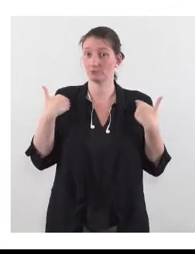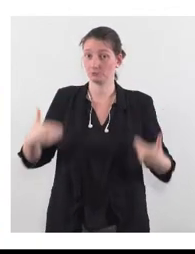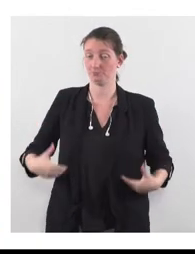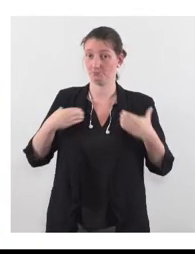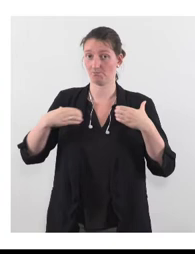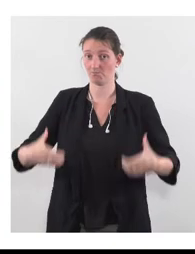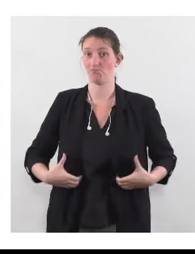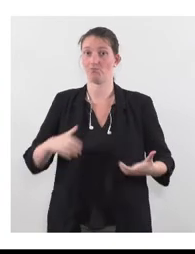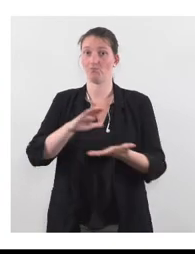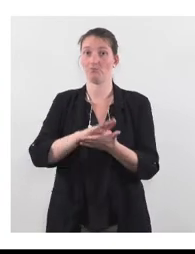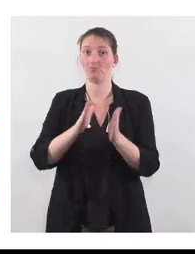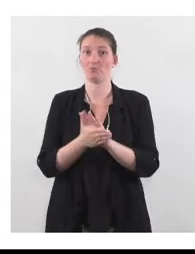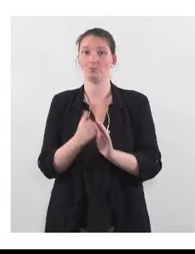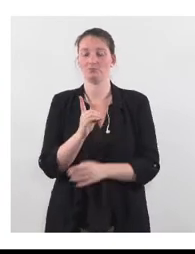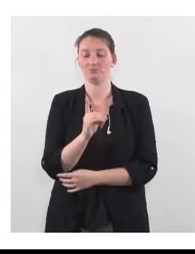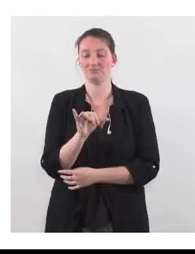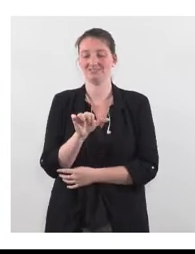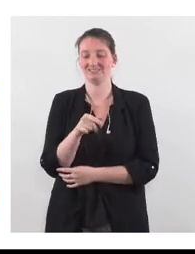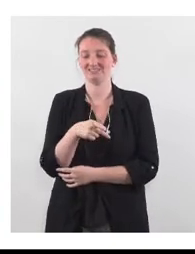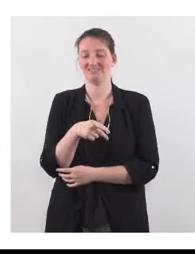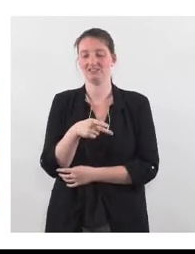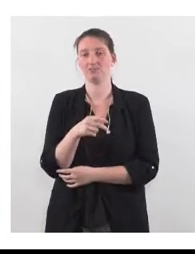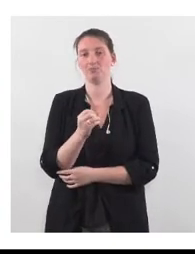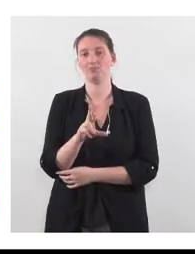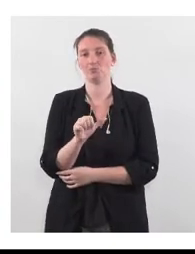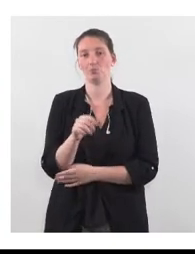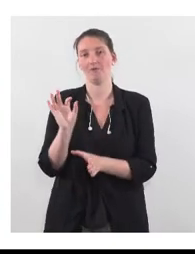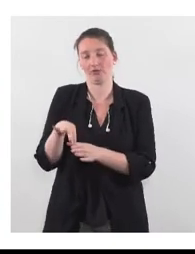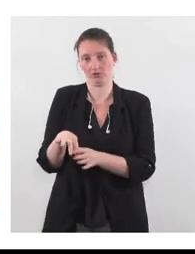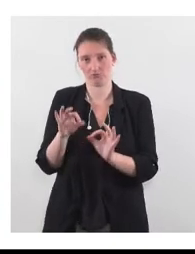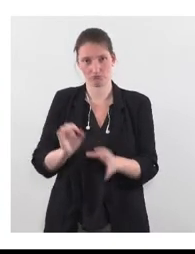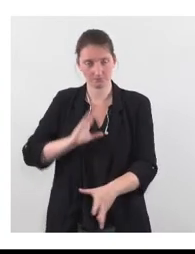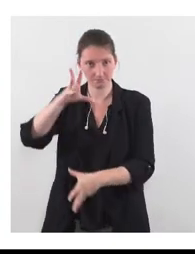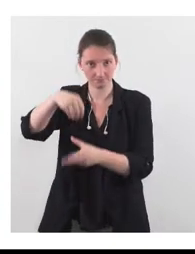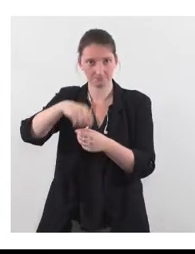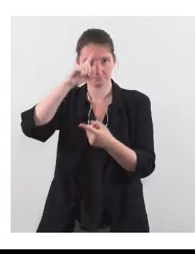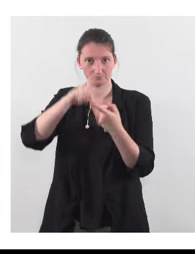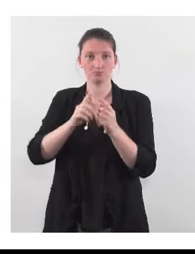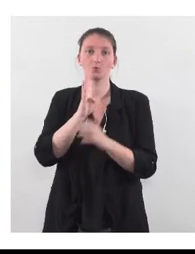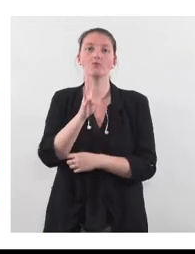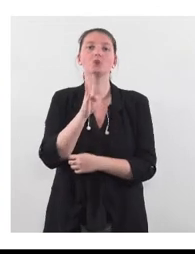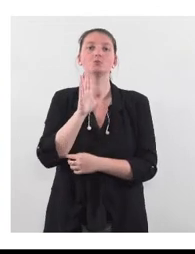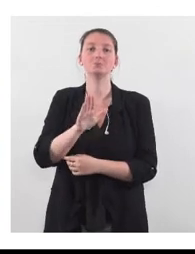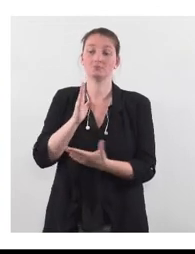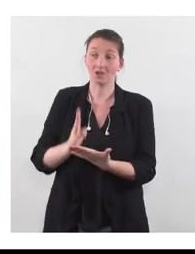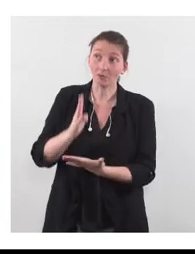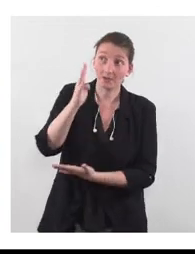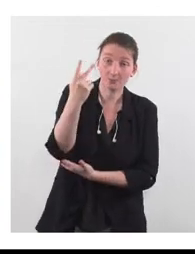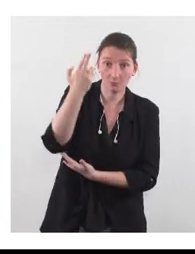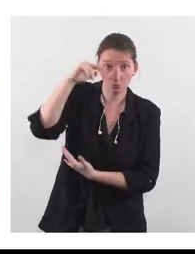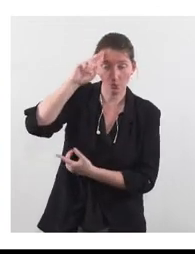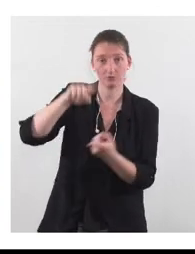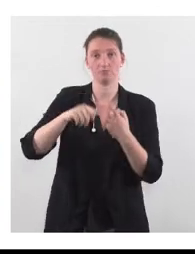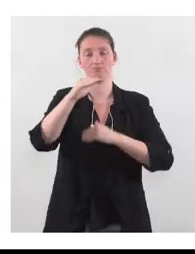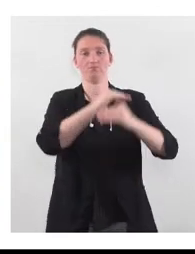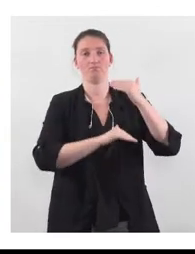membre de l'association Diaspora Vote, qui participe notamment à la conférence sur l'avenir de l'Europe et au plan d'action contre